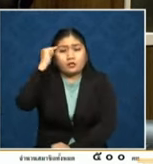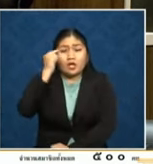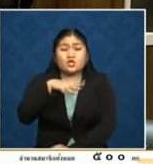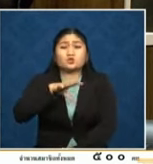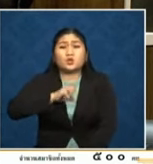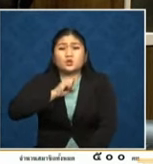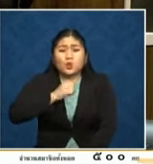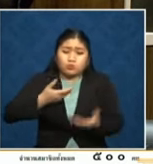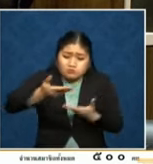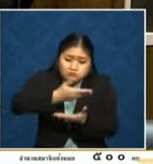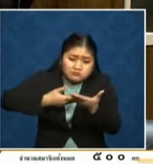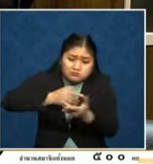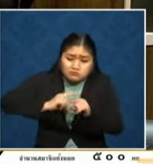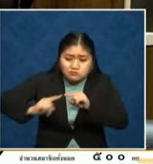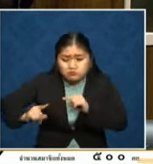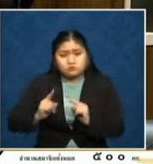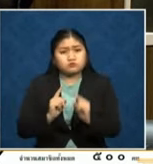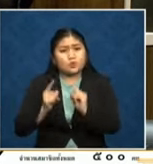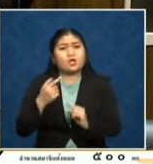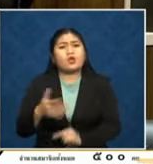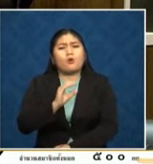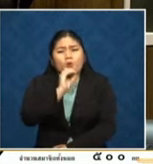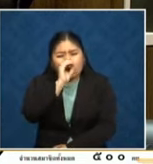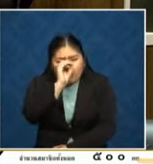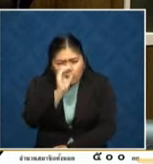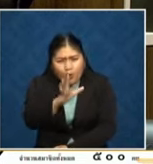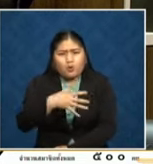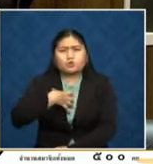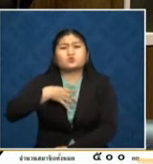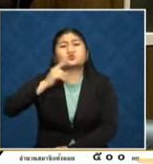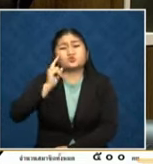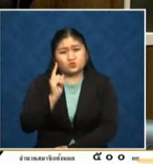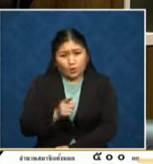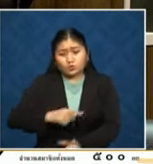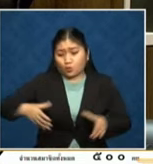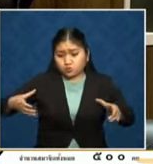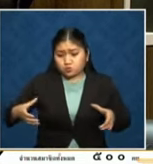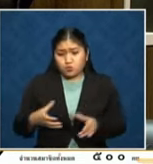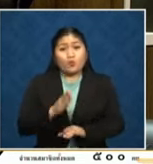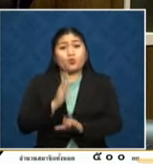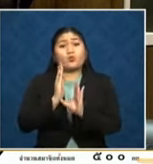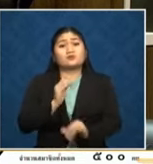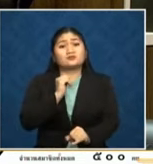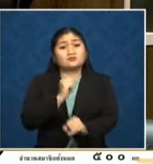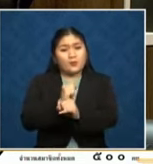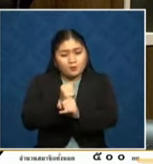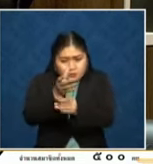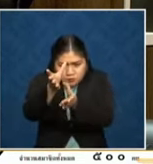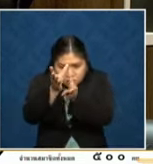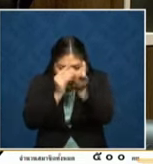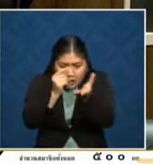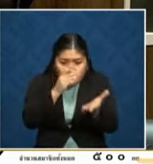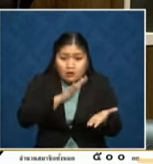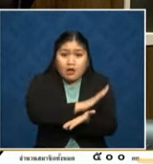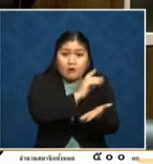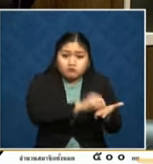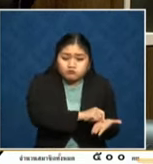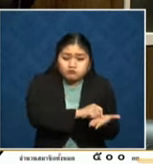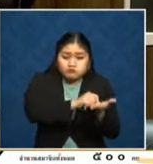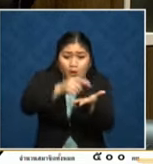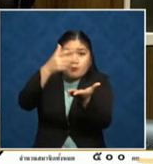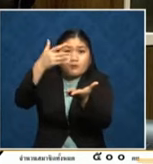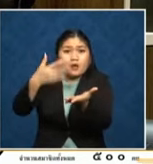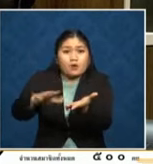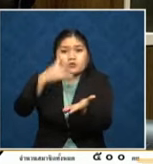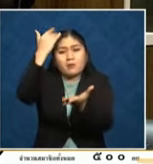ญหาพี่น้องกราบเรียนท่านประธานว่าควรจะตั้งคณะทํางานขึ้นมาเพื่อศึกษาว่าส่งเรื่องไปแล้วทำไมข้าการ